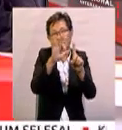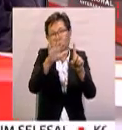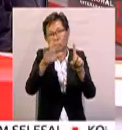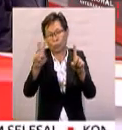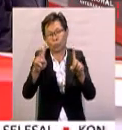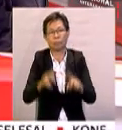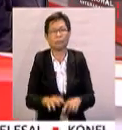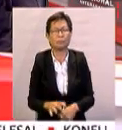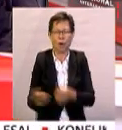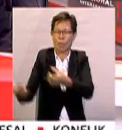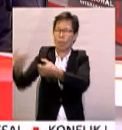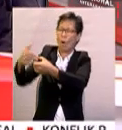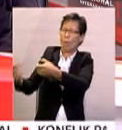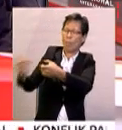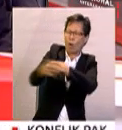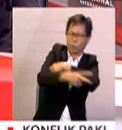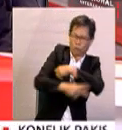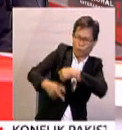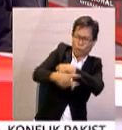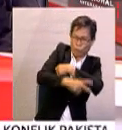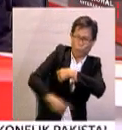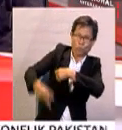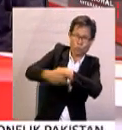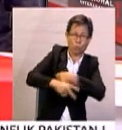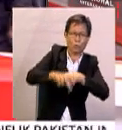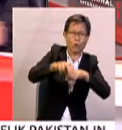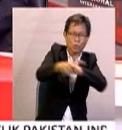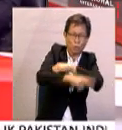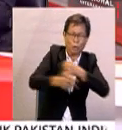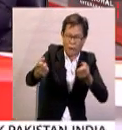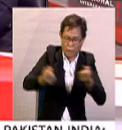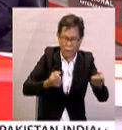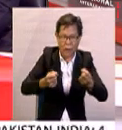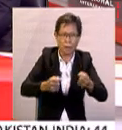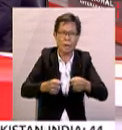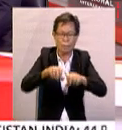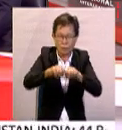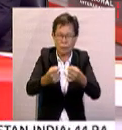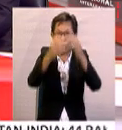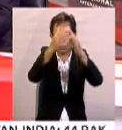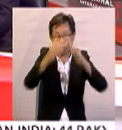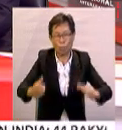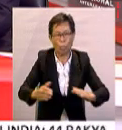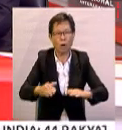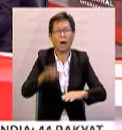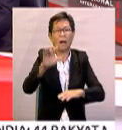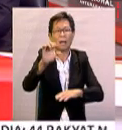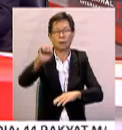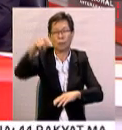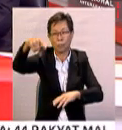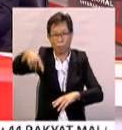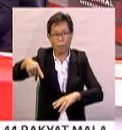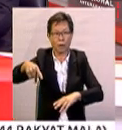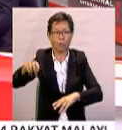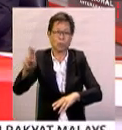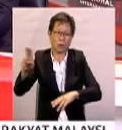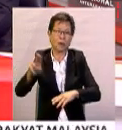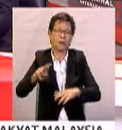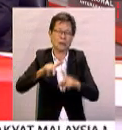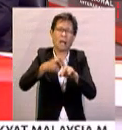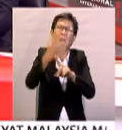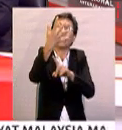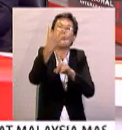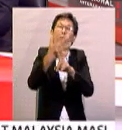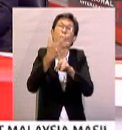Terbabit dengan puluhan kes samun, pecah rumah dan curi kereta di sekitar seberang Perai Utara sejak hampir 5 bulan lalu. Dua